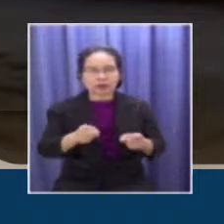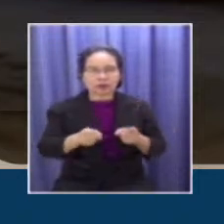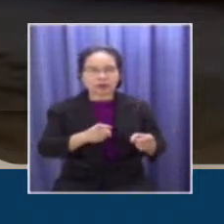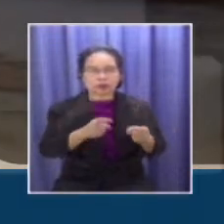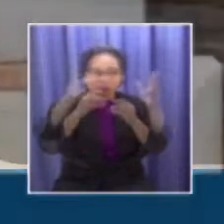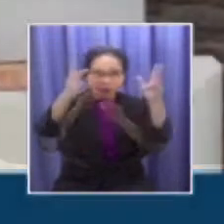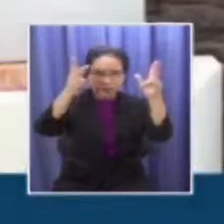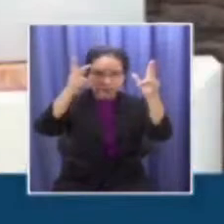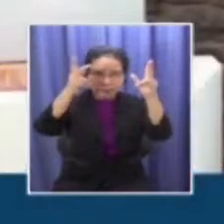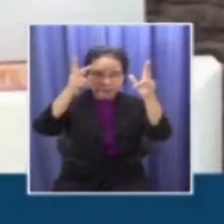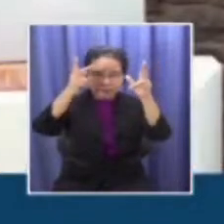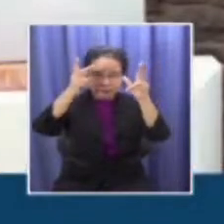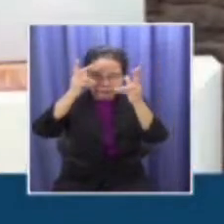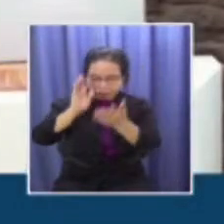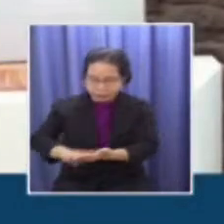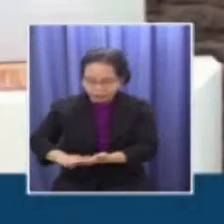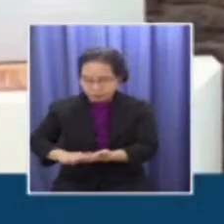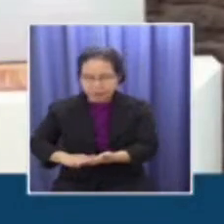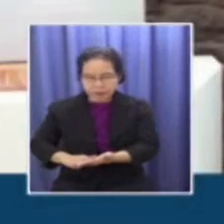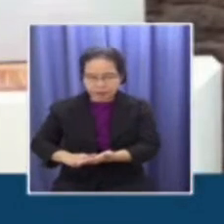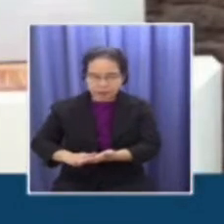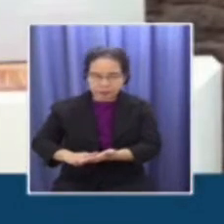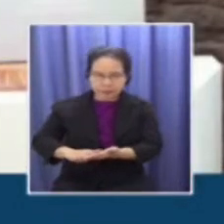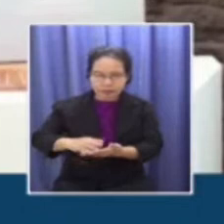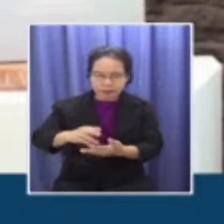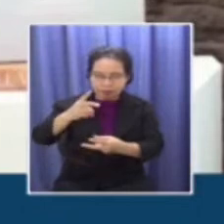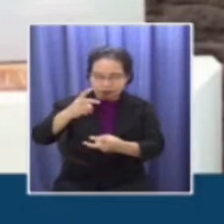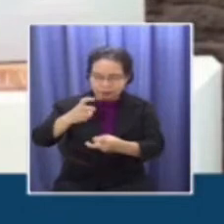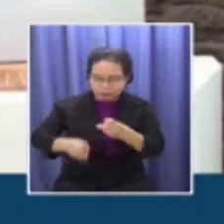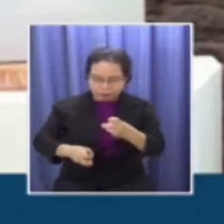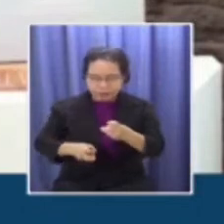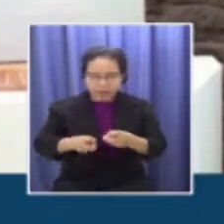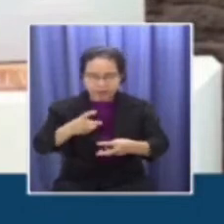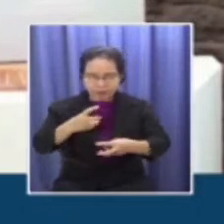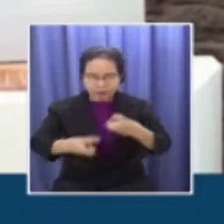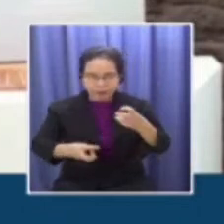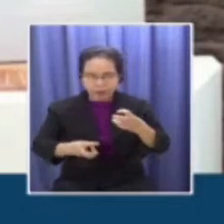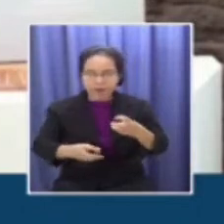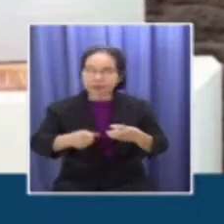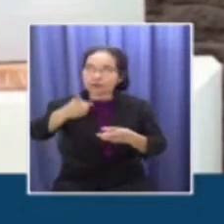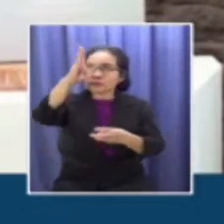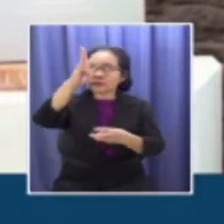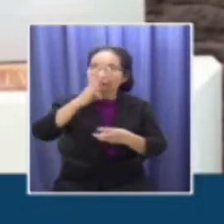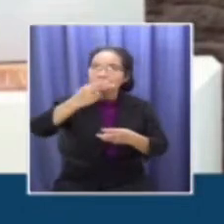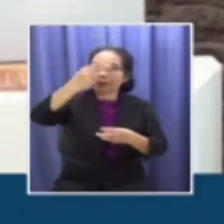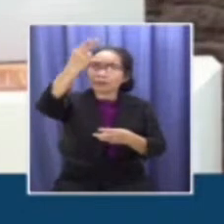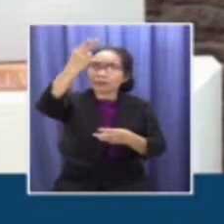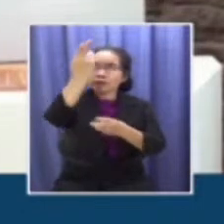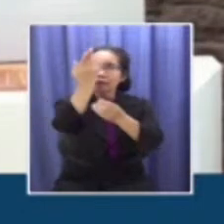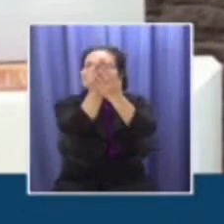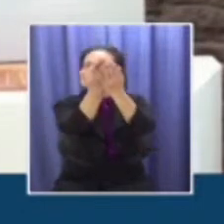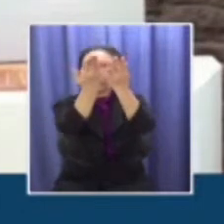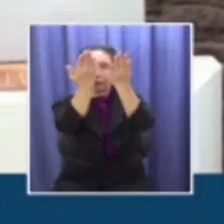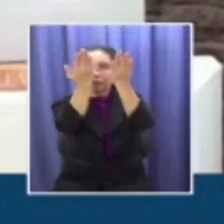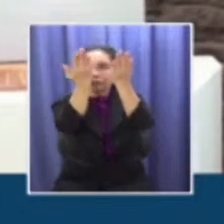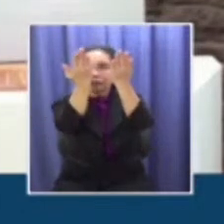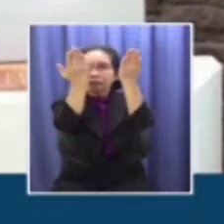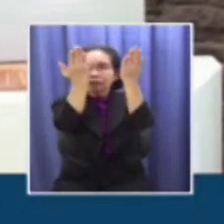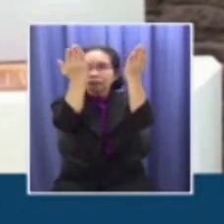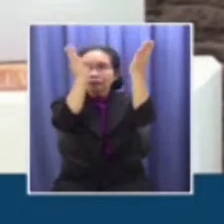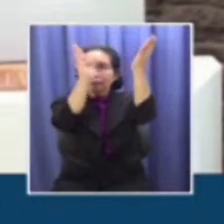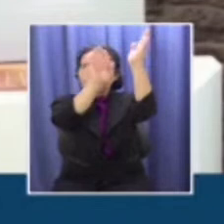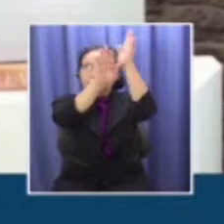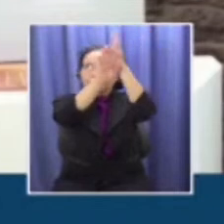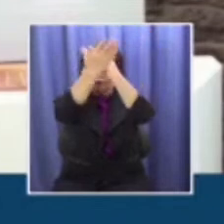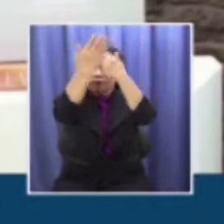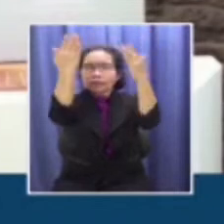tete ewiem anaasɛ ahonhom binom wɔ hɔnom a wɔn na ɛde amanneɛ ɛba.